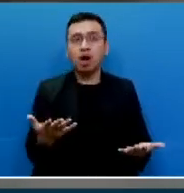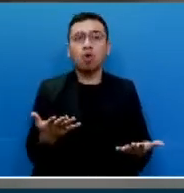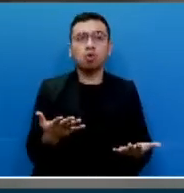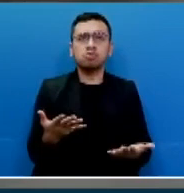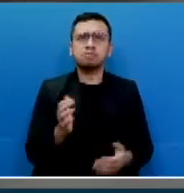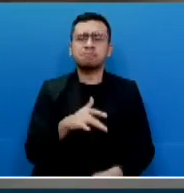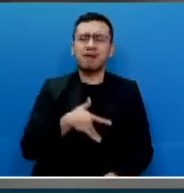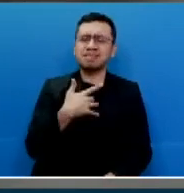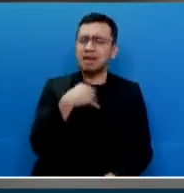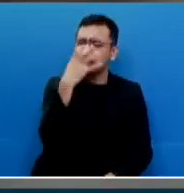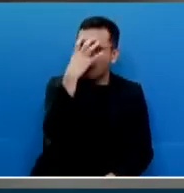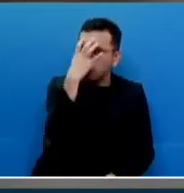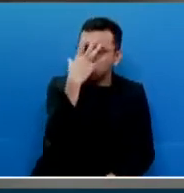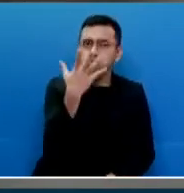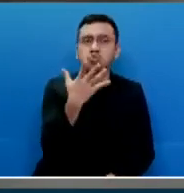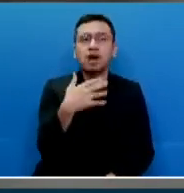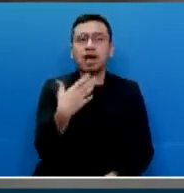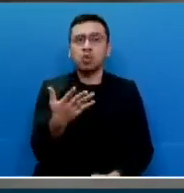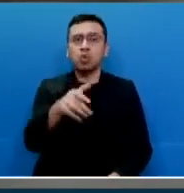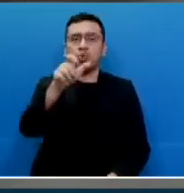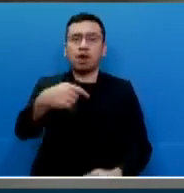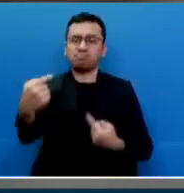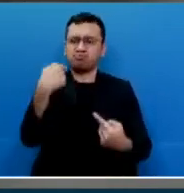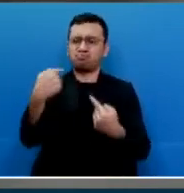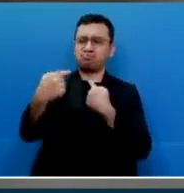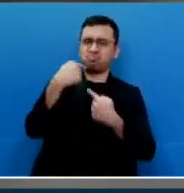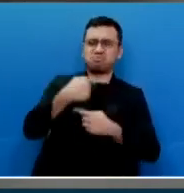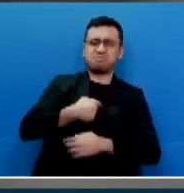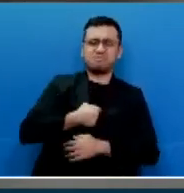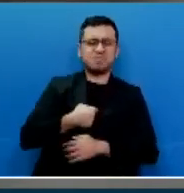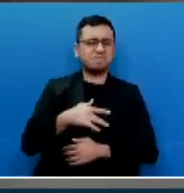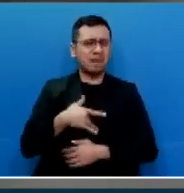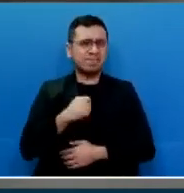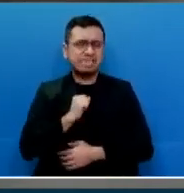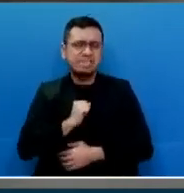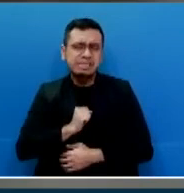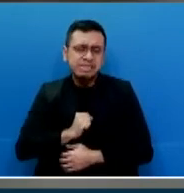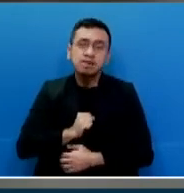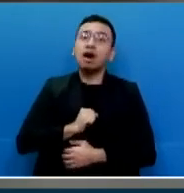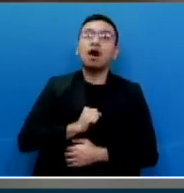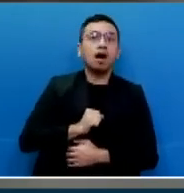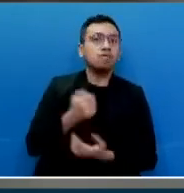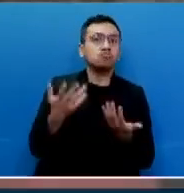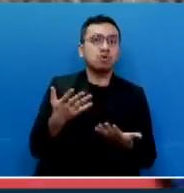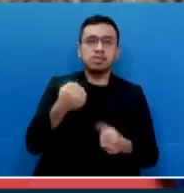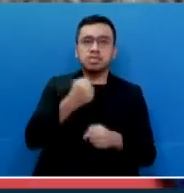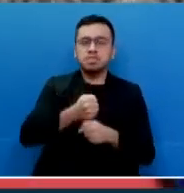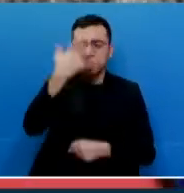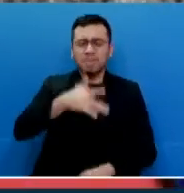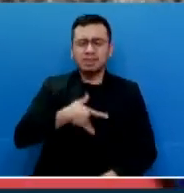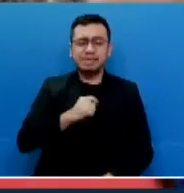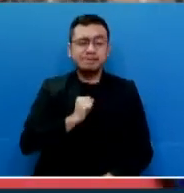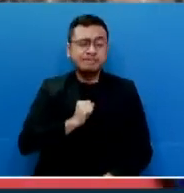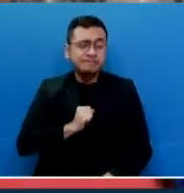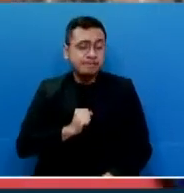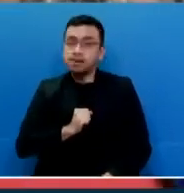emosional sehingga Mas Gibran melakukan itu dan kita berharap sih Mas Gibran bisa lebih apa ya